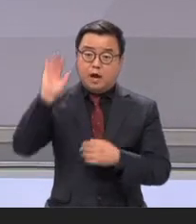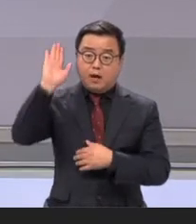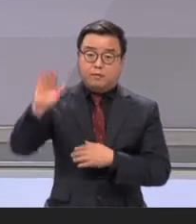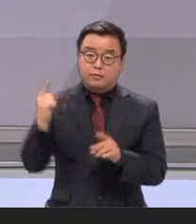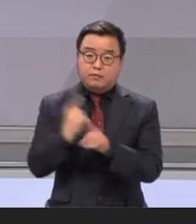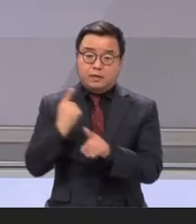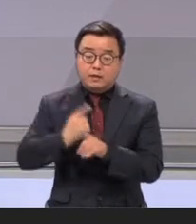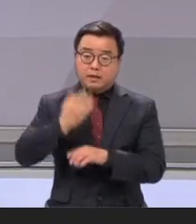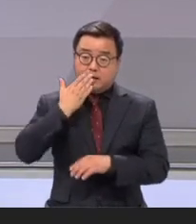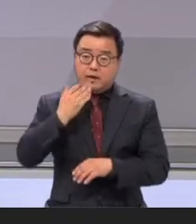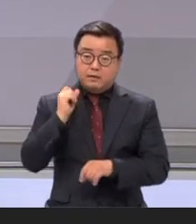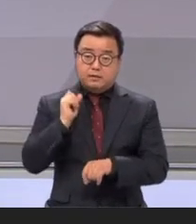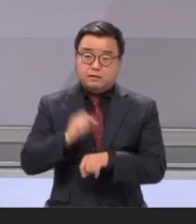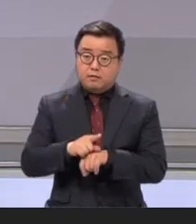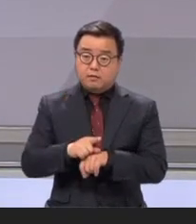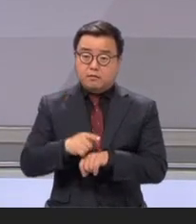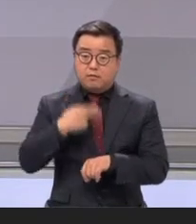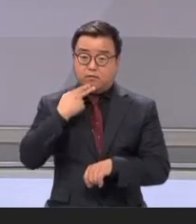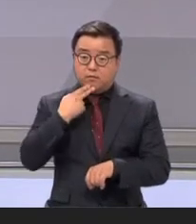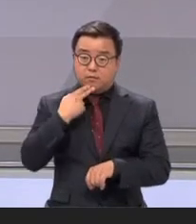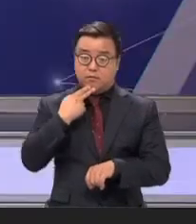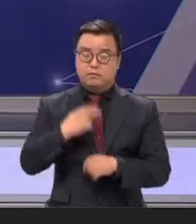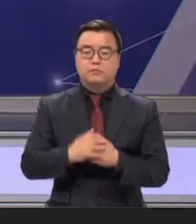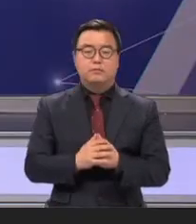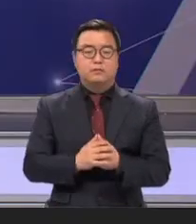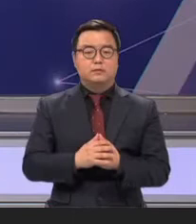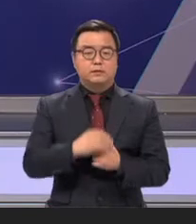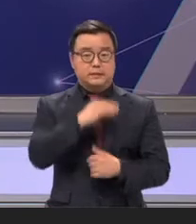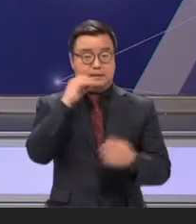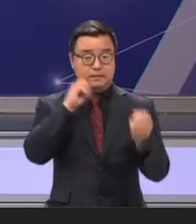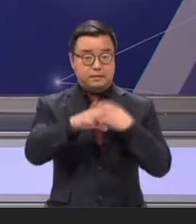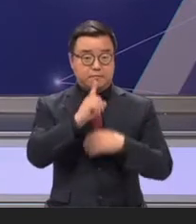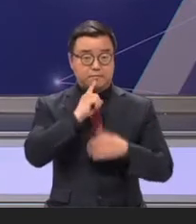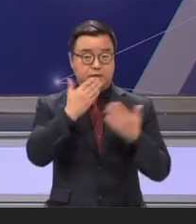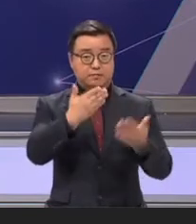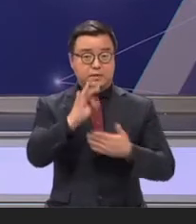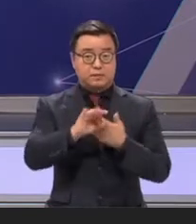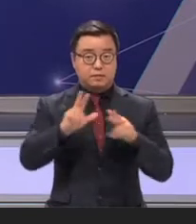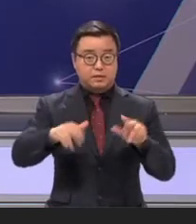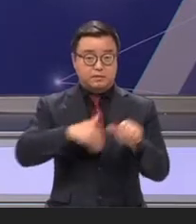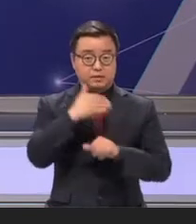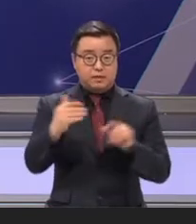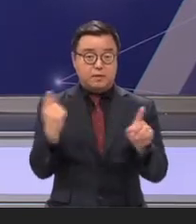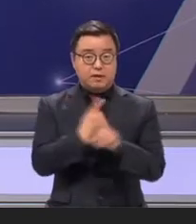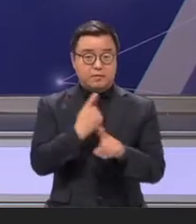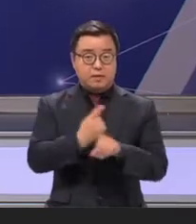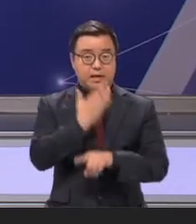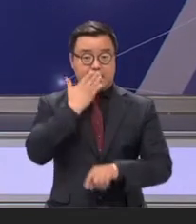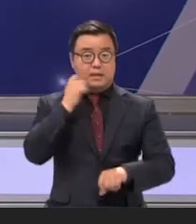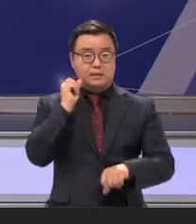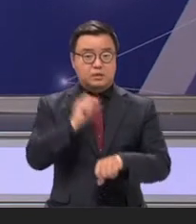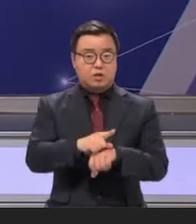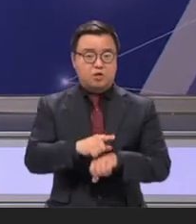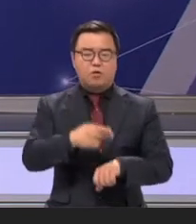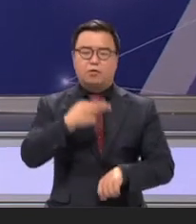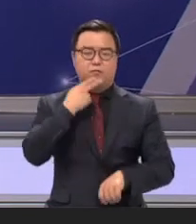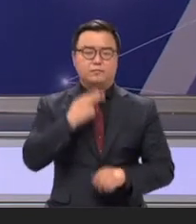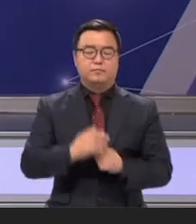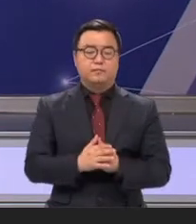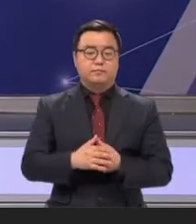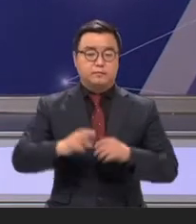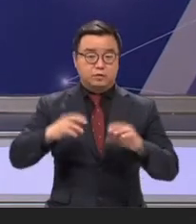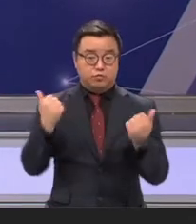수 있는 가능성은 아예 없어지게 되는 건가요? 일단 정답부터 말씀드리자면 현재로서는 바뀔 수 있는 가능성은 없습니다.